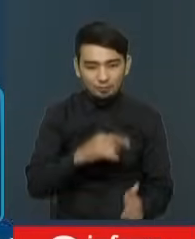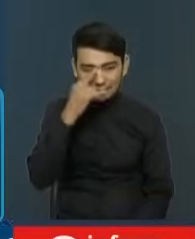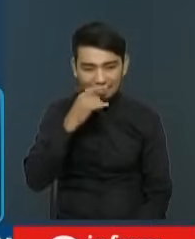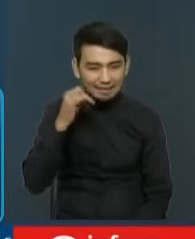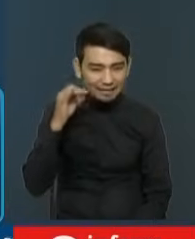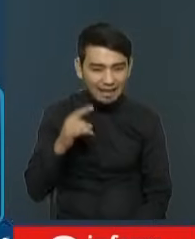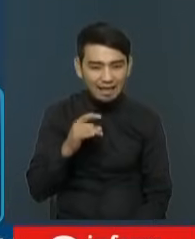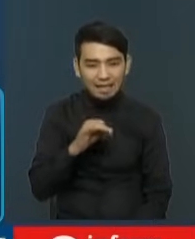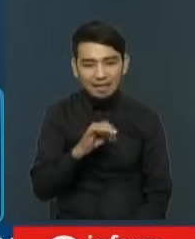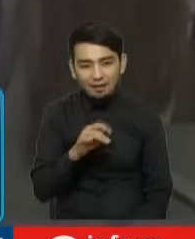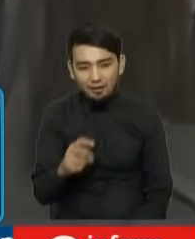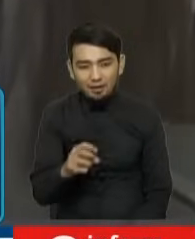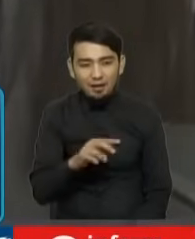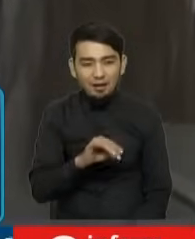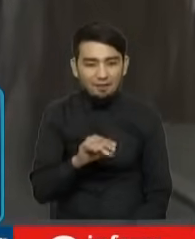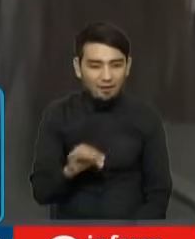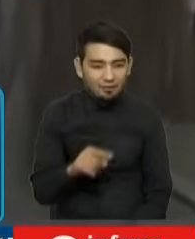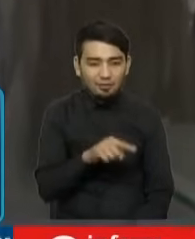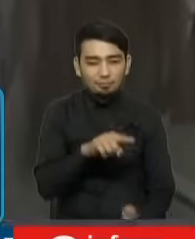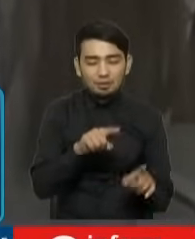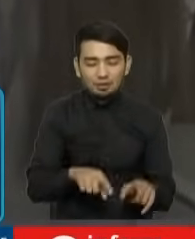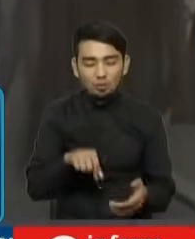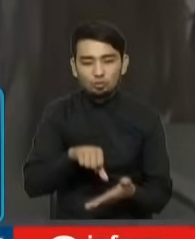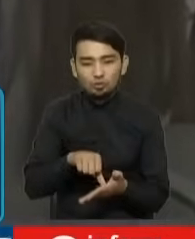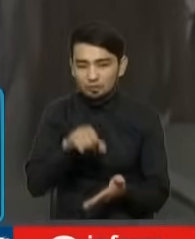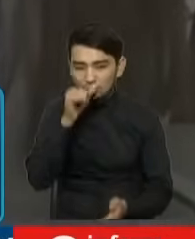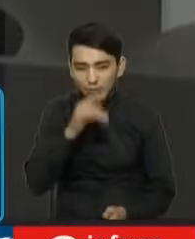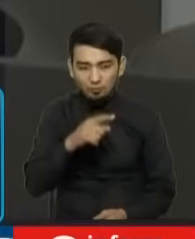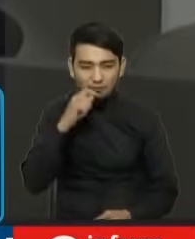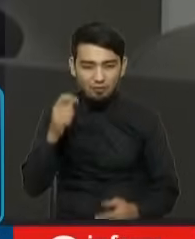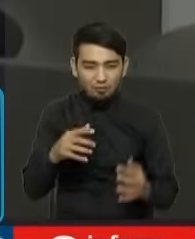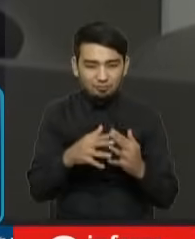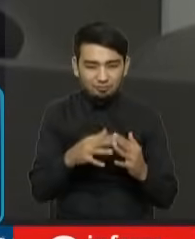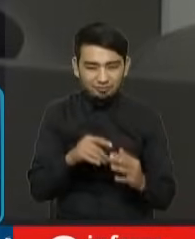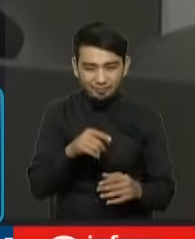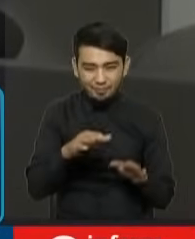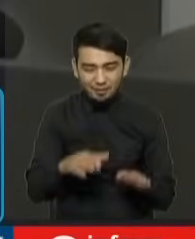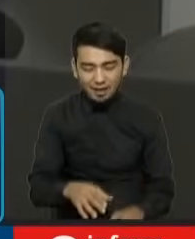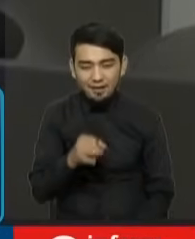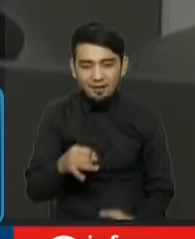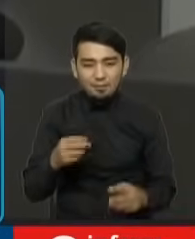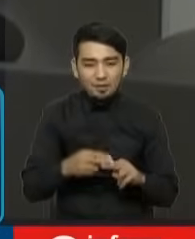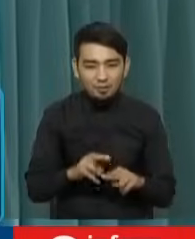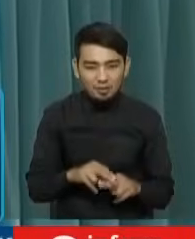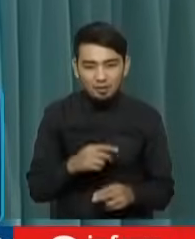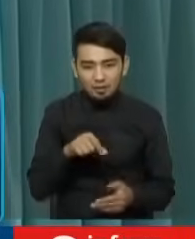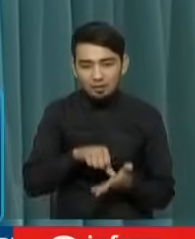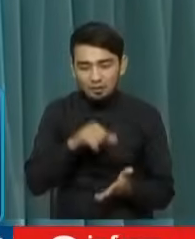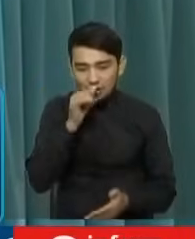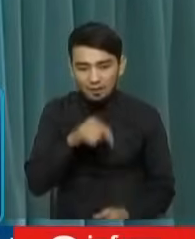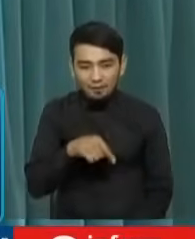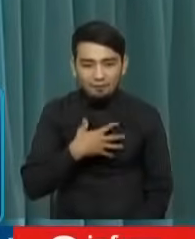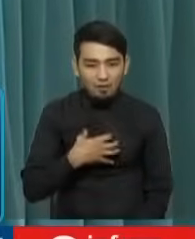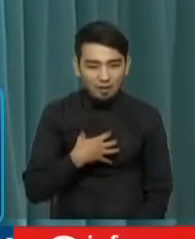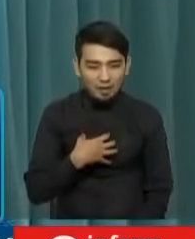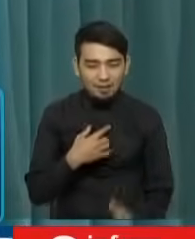и Ливане, не смогут принять участие ввиду напряженной обстановки на Ближнем Востоке. Само голосование пройдет в это воскресенье с